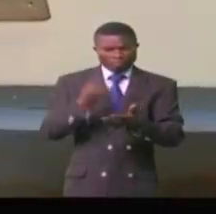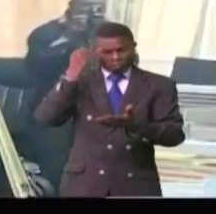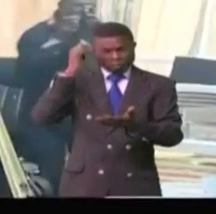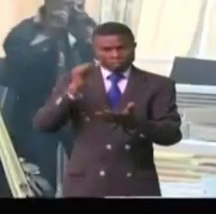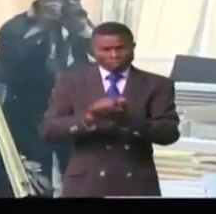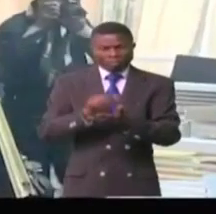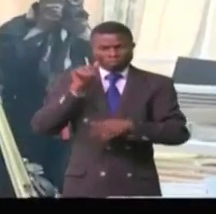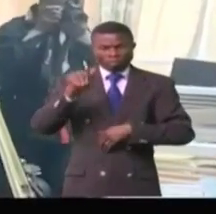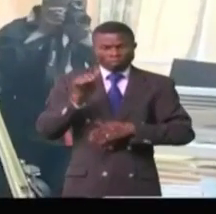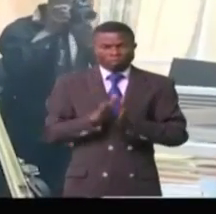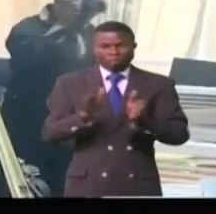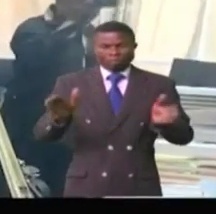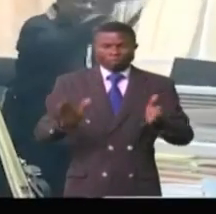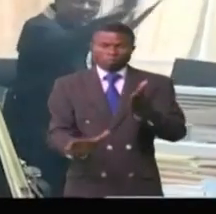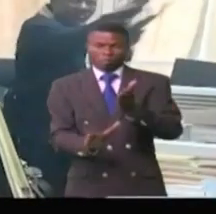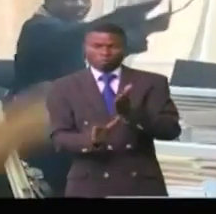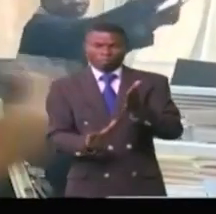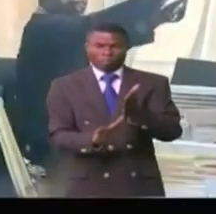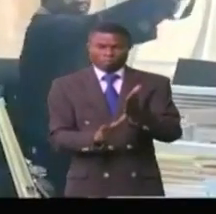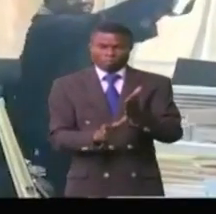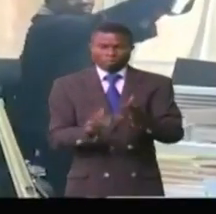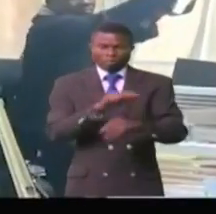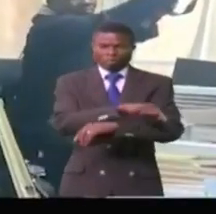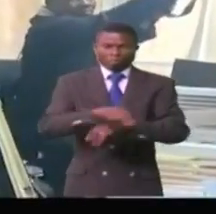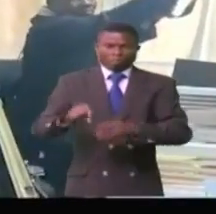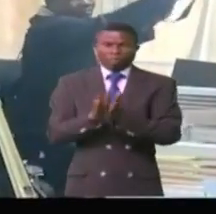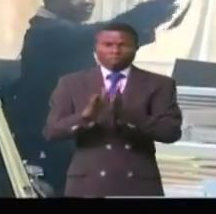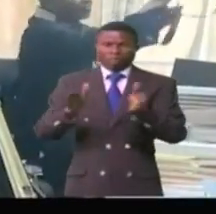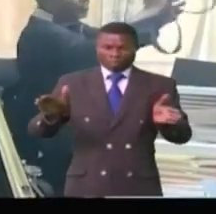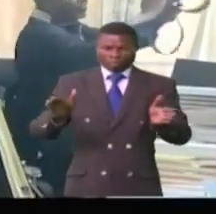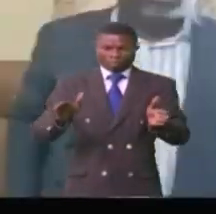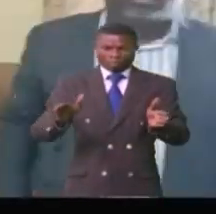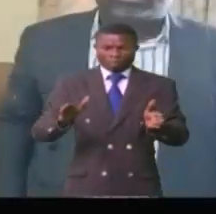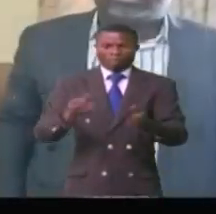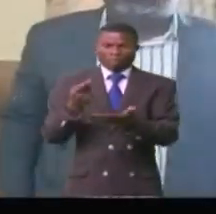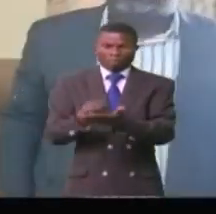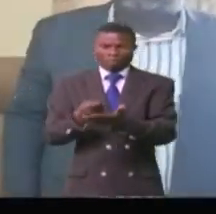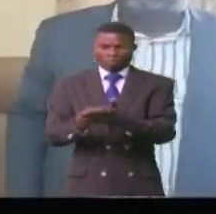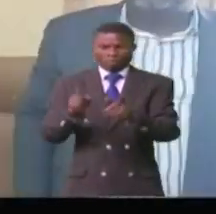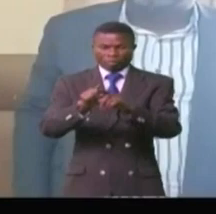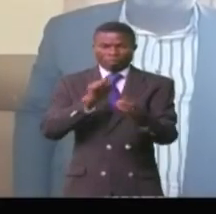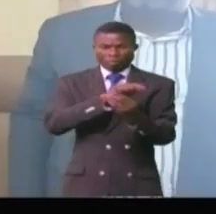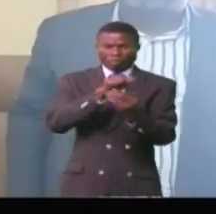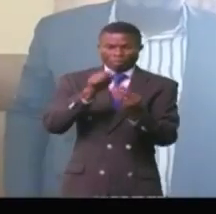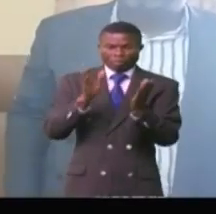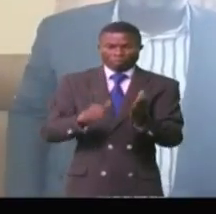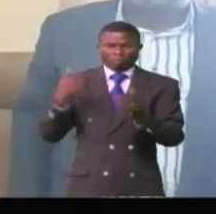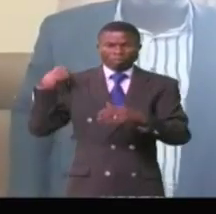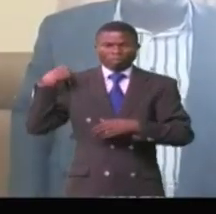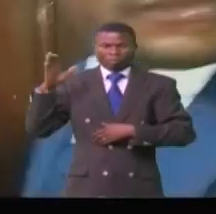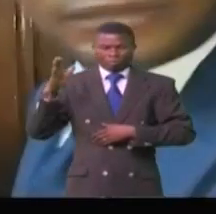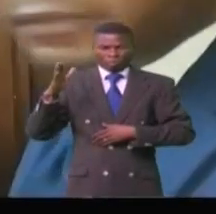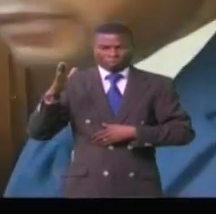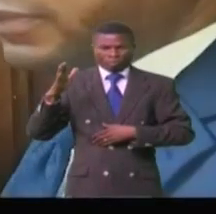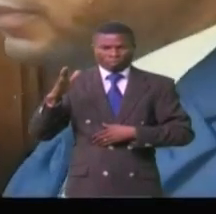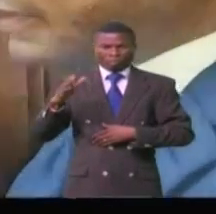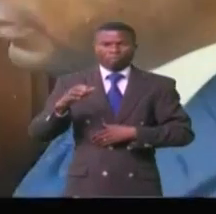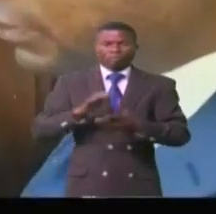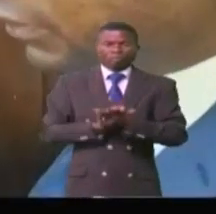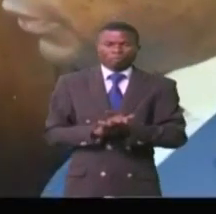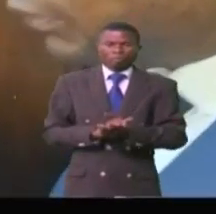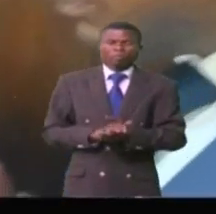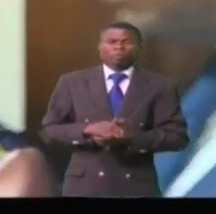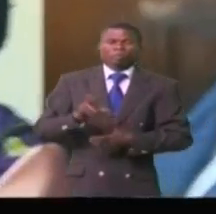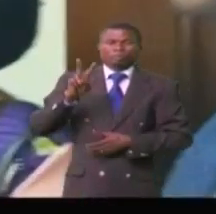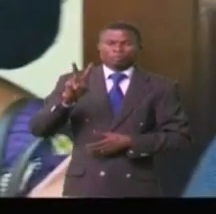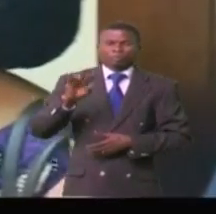que le directeur général adjoint de la Direction générale du Trésor et de la Comptabilité publique, Livi Kimwe